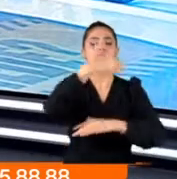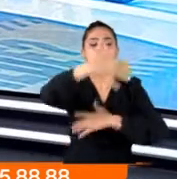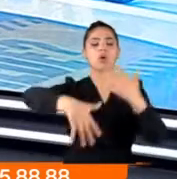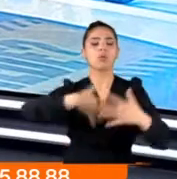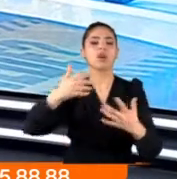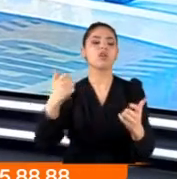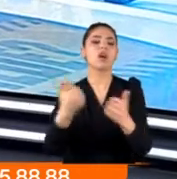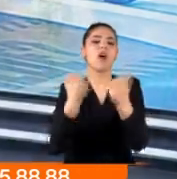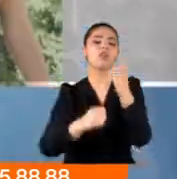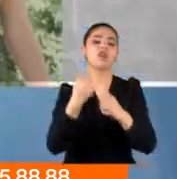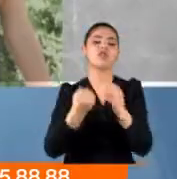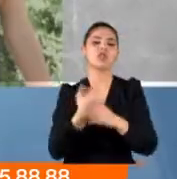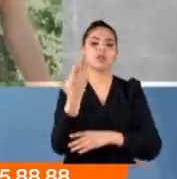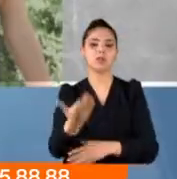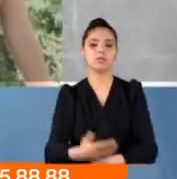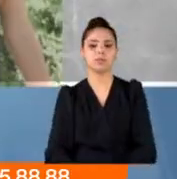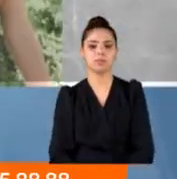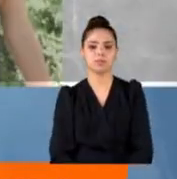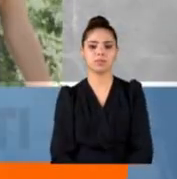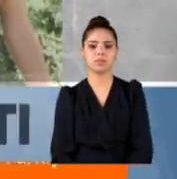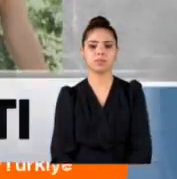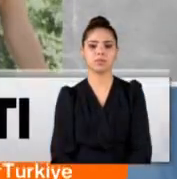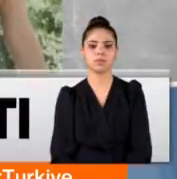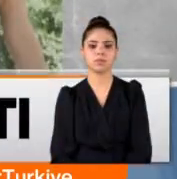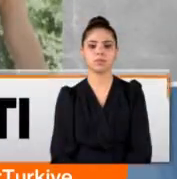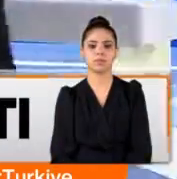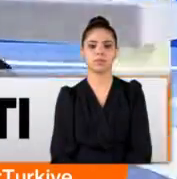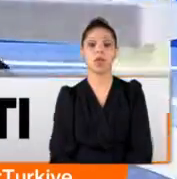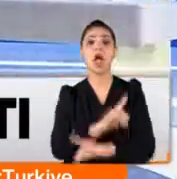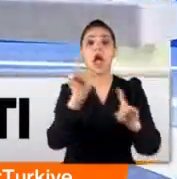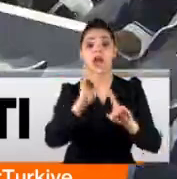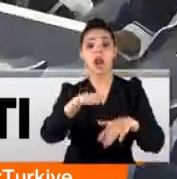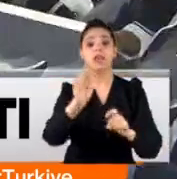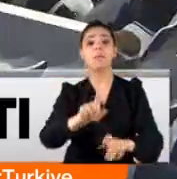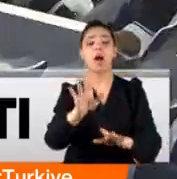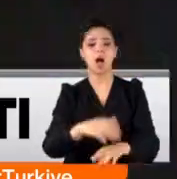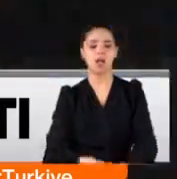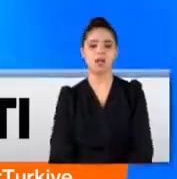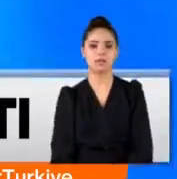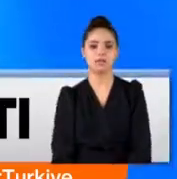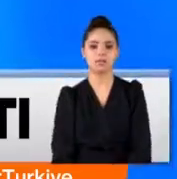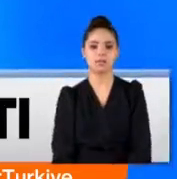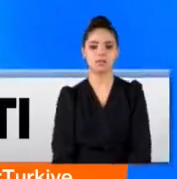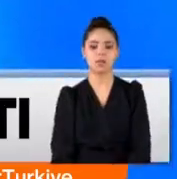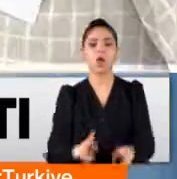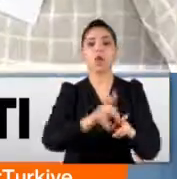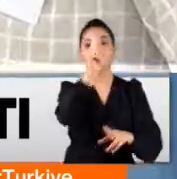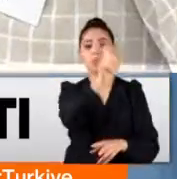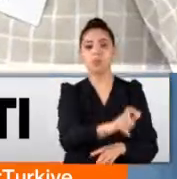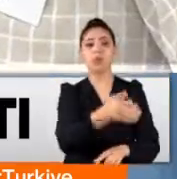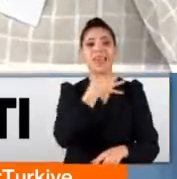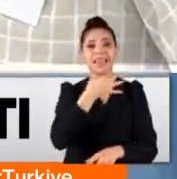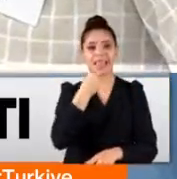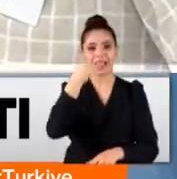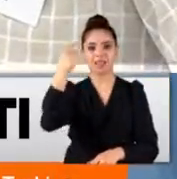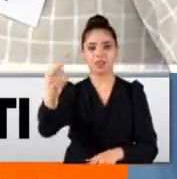karıştı. Bir izin alabilir miyim? Aa, sen hayır, ne biçim? Hayır. Konuşuyor lan sen. Müge Anlı'dan izin